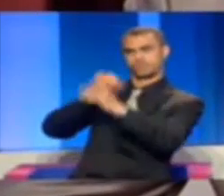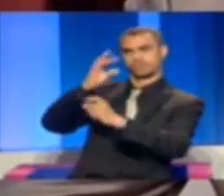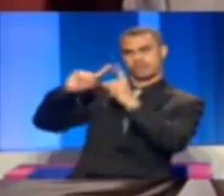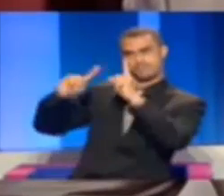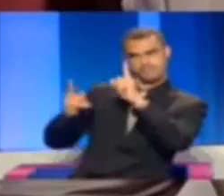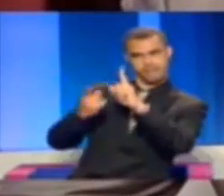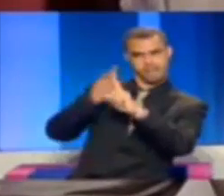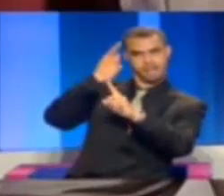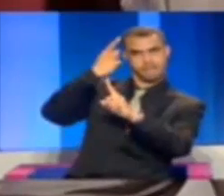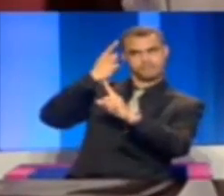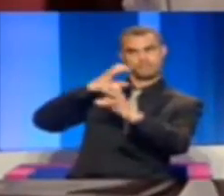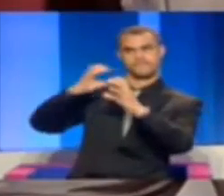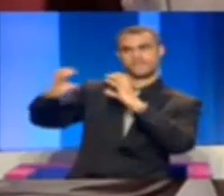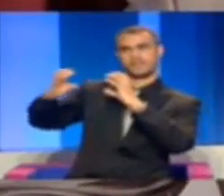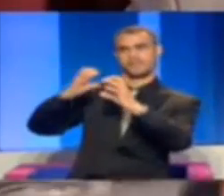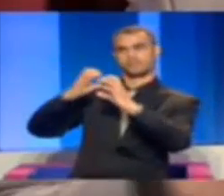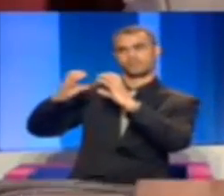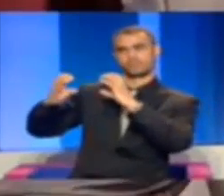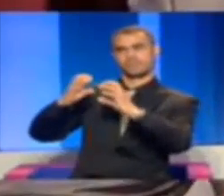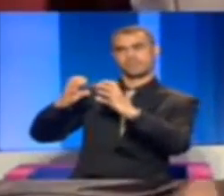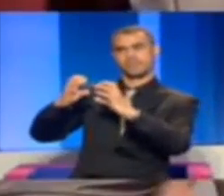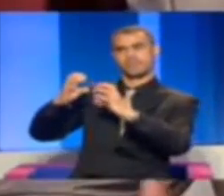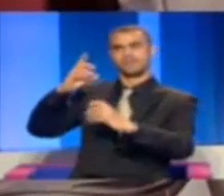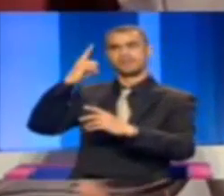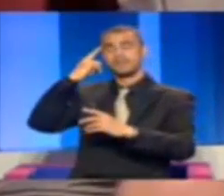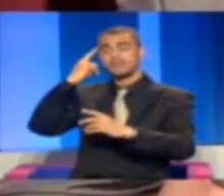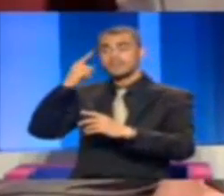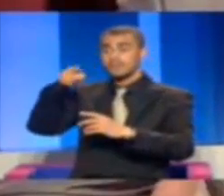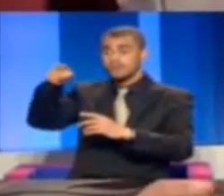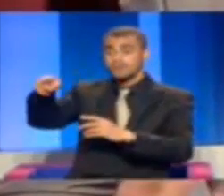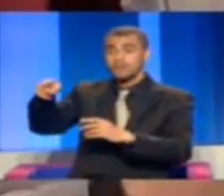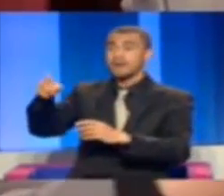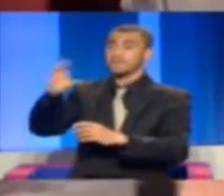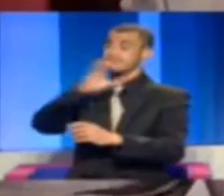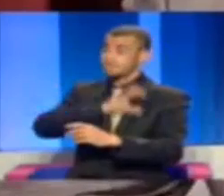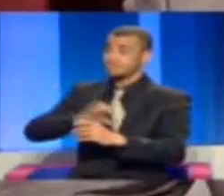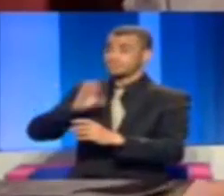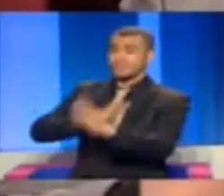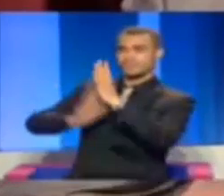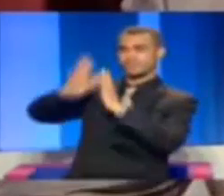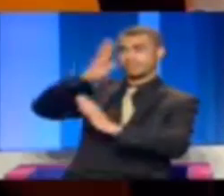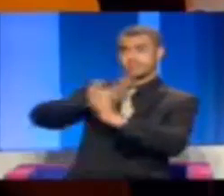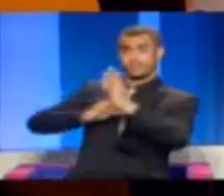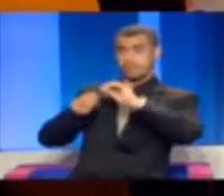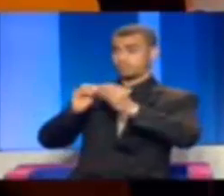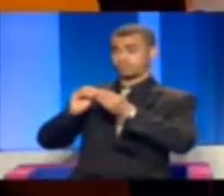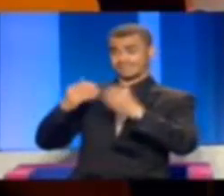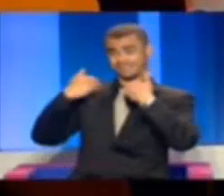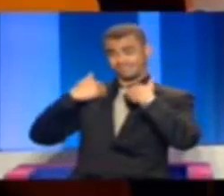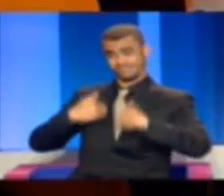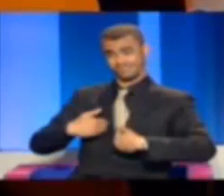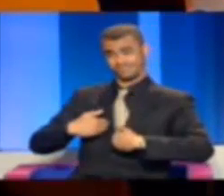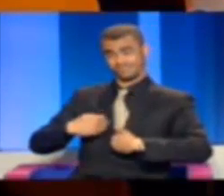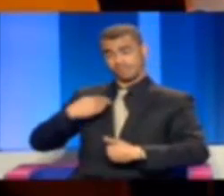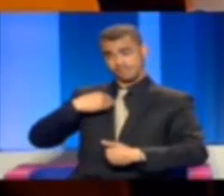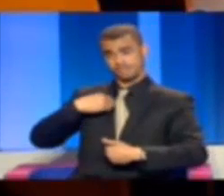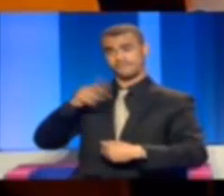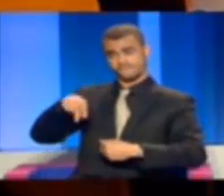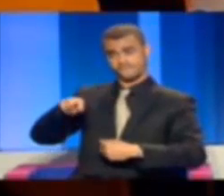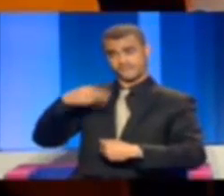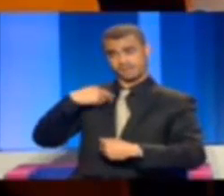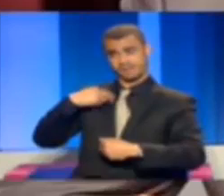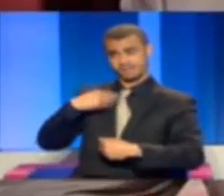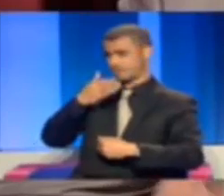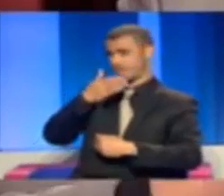المساله ديال لغه الاشاره، في المساله ديال هاد الناس انهم شنو كيديروا باش يتواصلوا معنا، ولكن المشكل راه فينا حنا كسامعين اللي ما